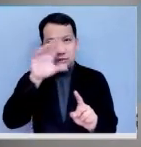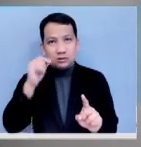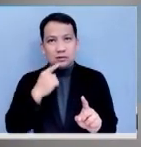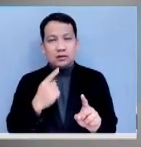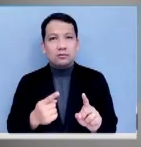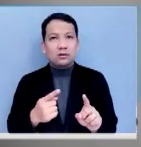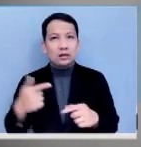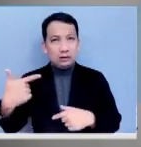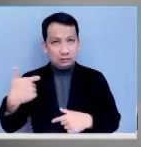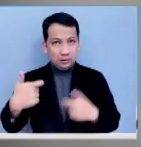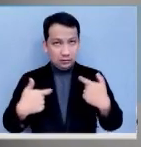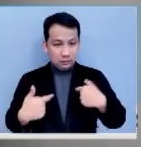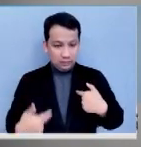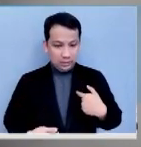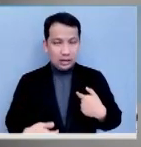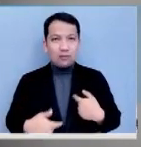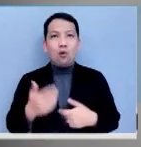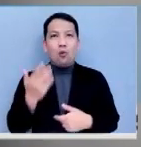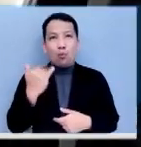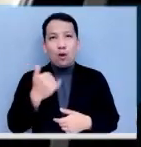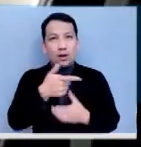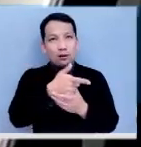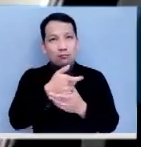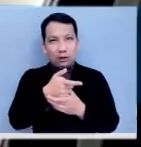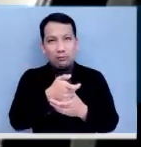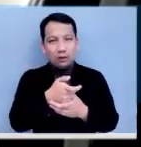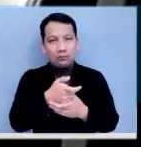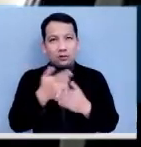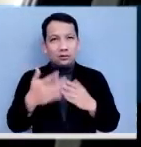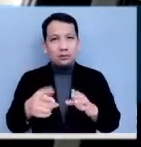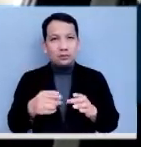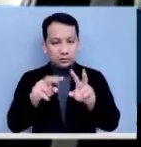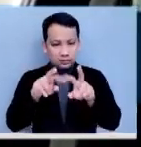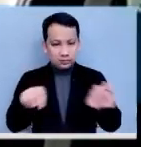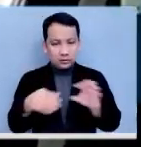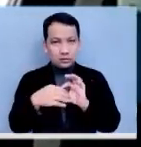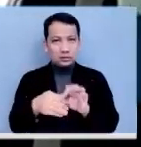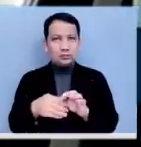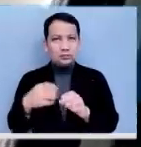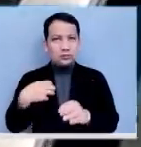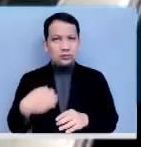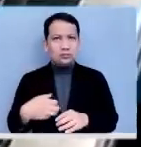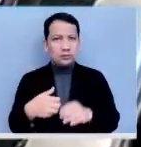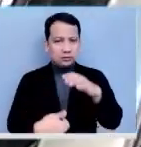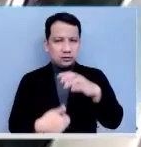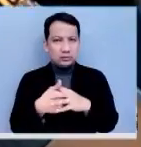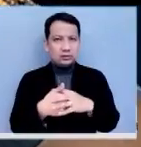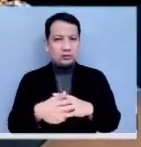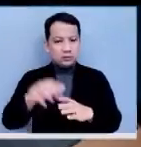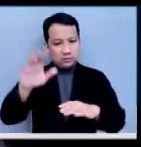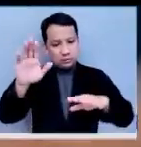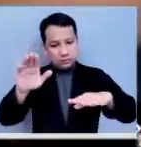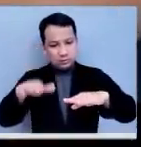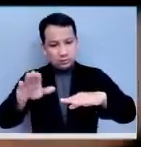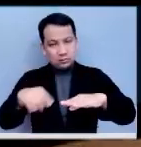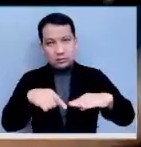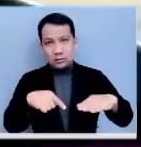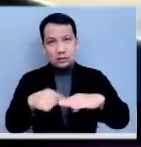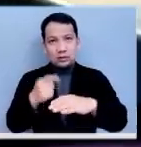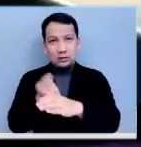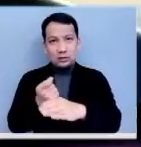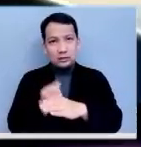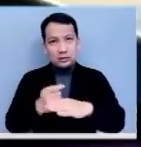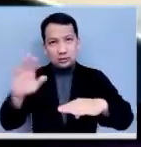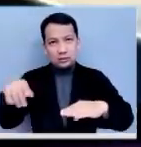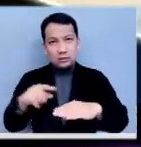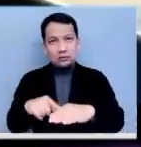may tama ng bala sa dibdib matapos barilin. Sa imbestigasyon ng mga pulis, lumabas na pinara ng suspect ang taxi ng biktima.